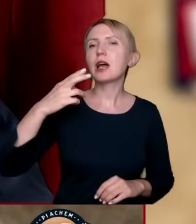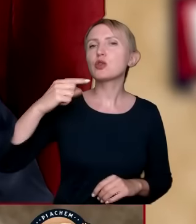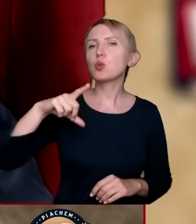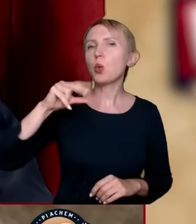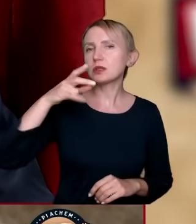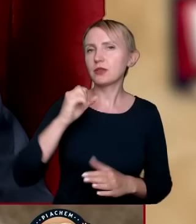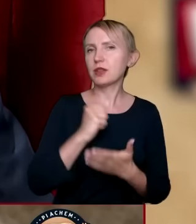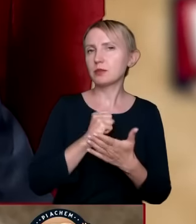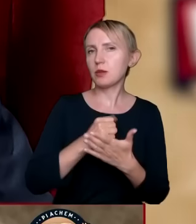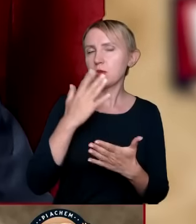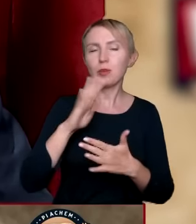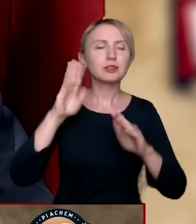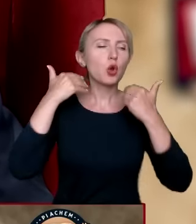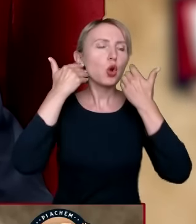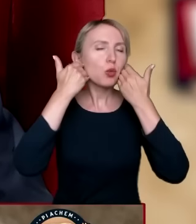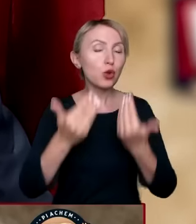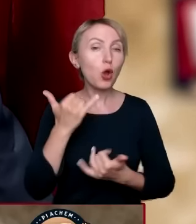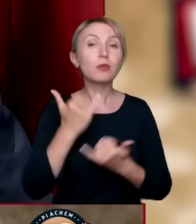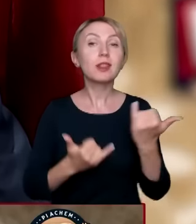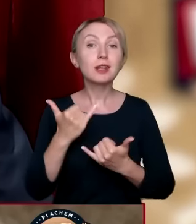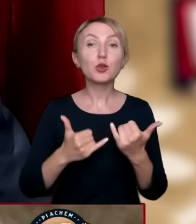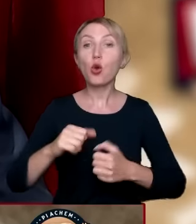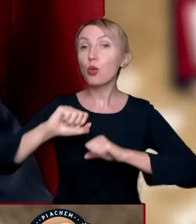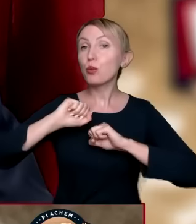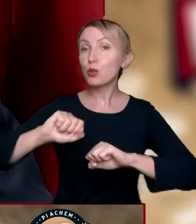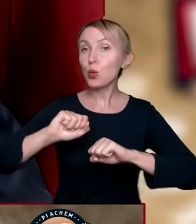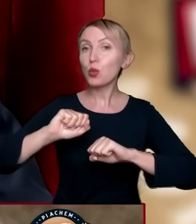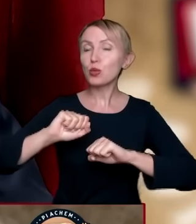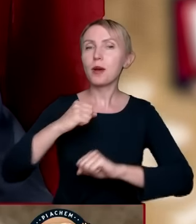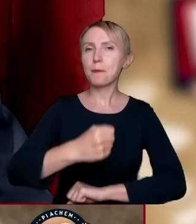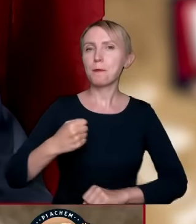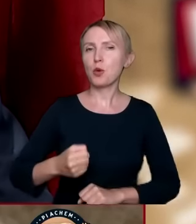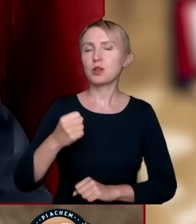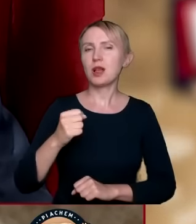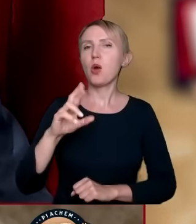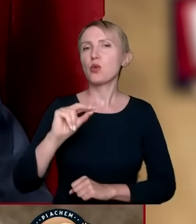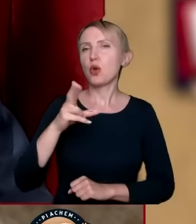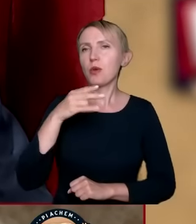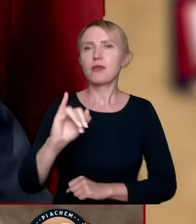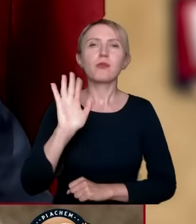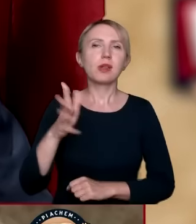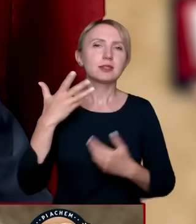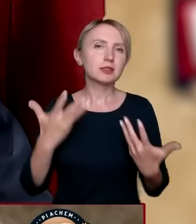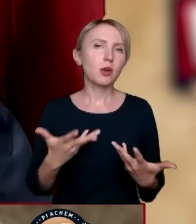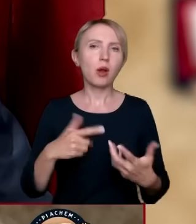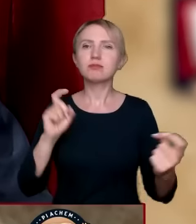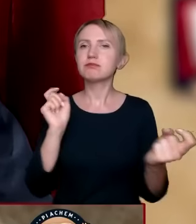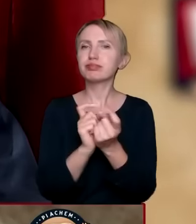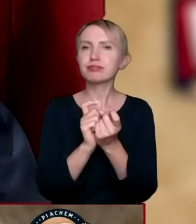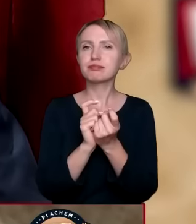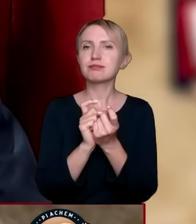sprawie, że to będzie kompromitacja, jeśli obrona posła Romanowskiego będzie chciała kwestionować